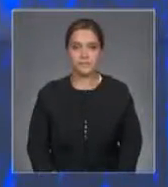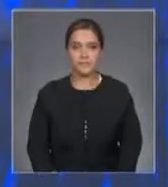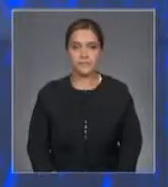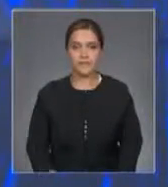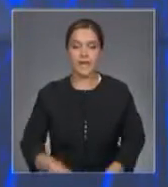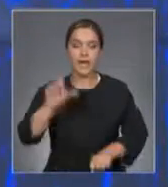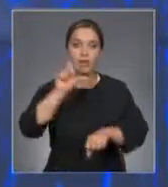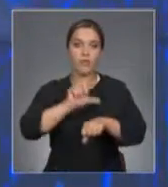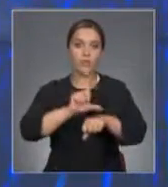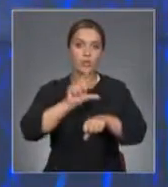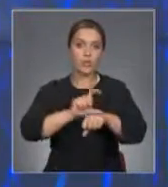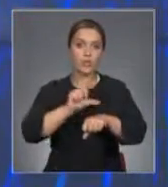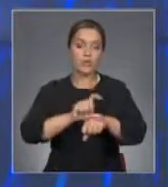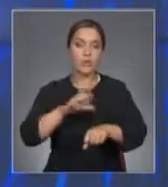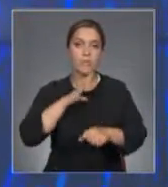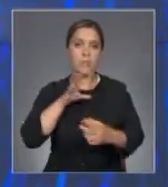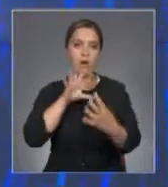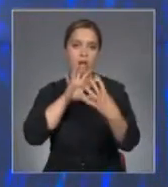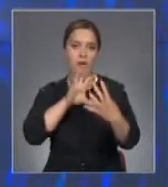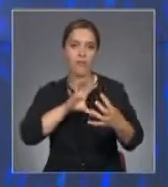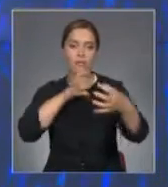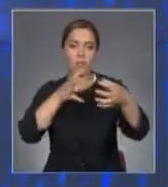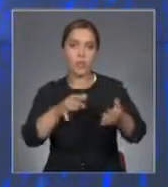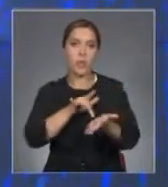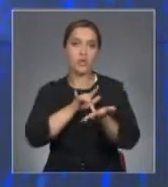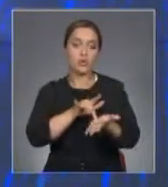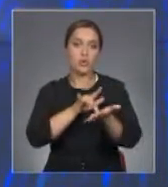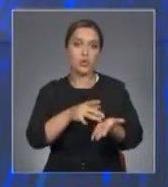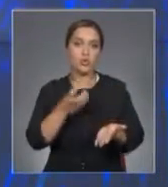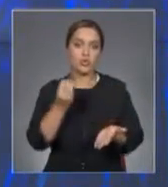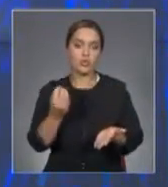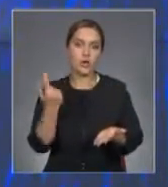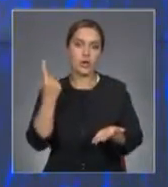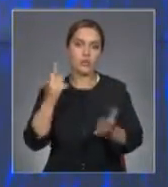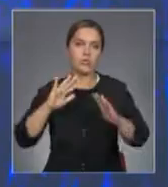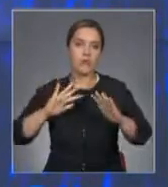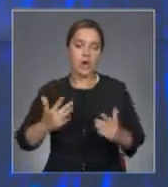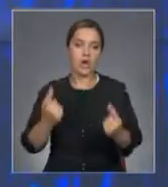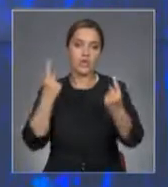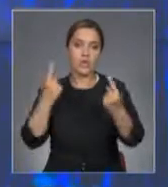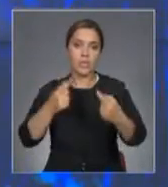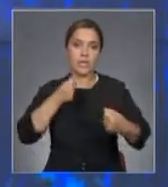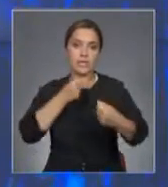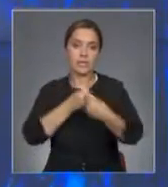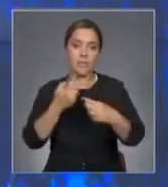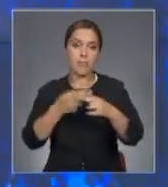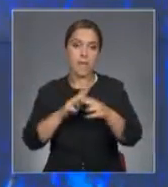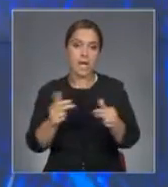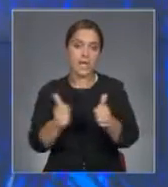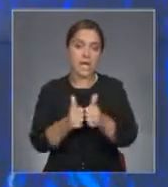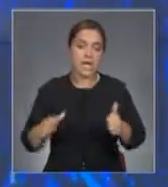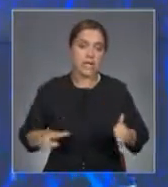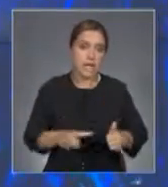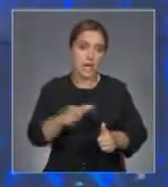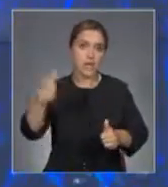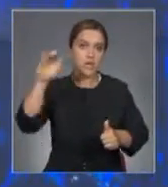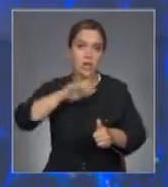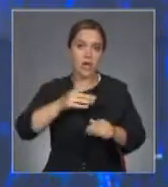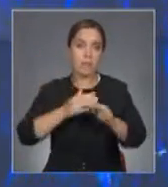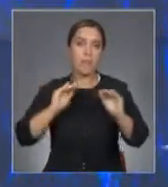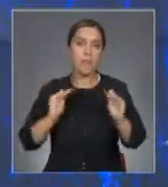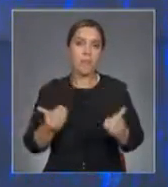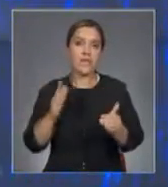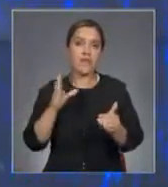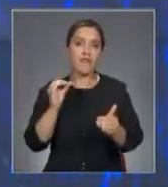В Турции, где на днях перевернулся автобус с туристами, произошло еще одно крупное ДТП. На этот раз в придорожную скалу въехал минивэн с мигрантами.